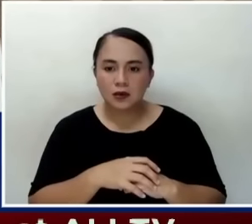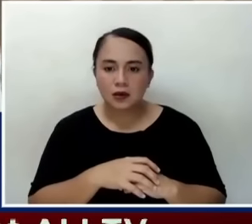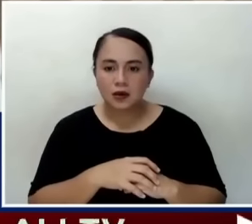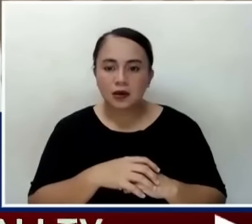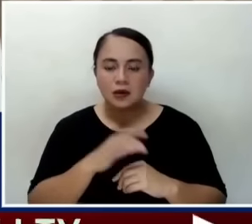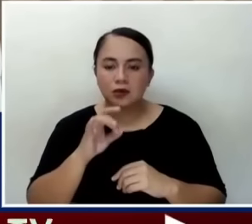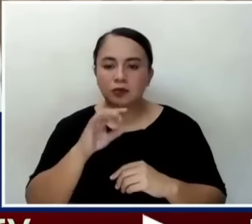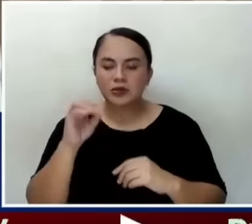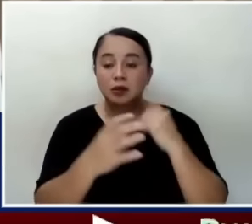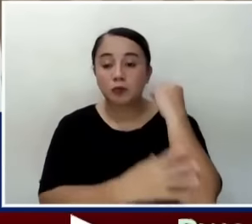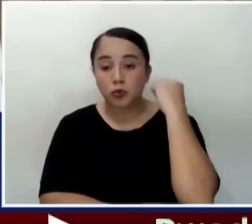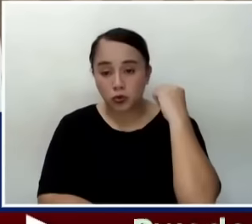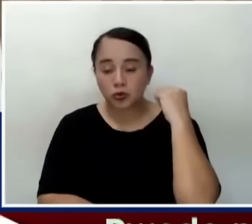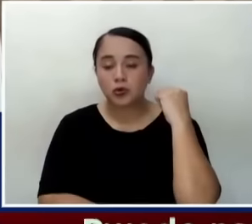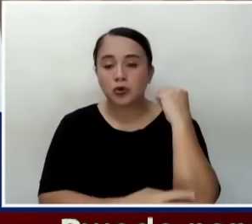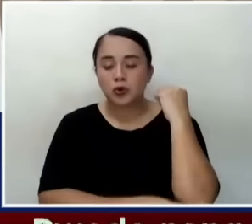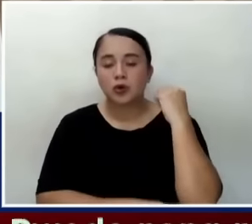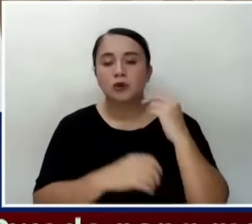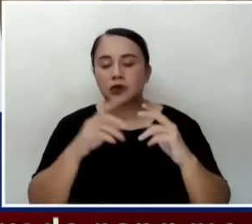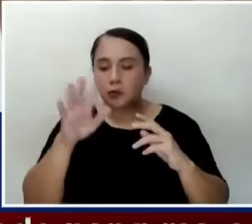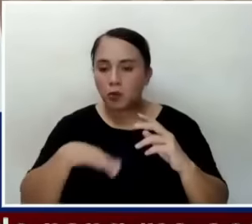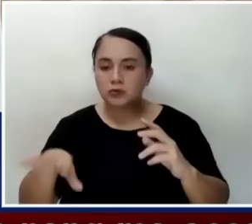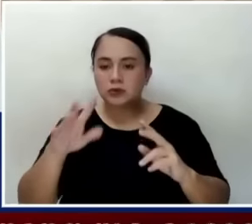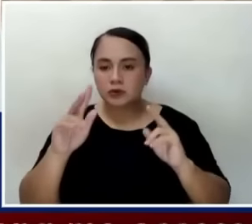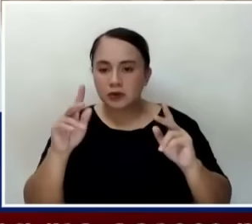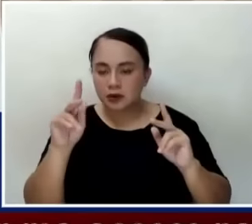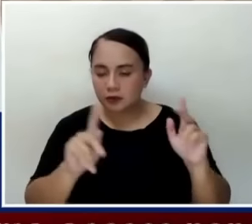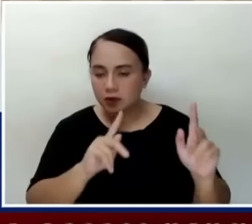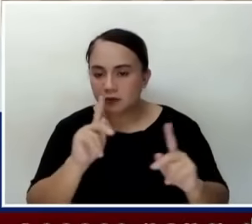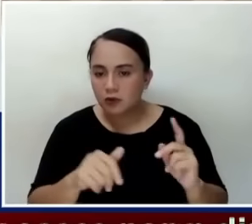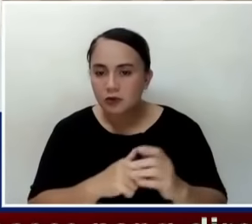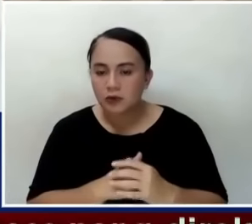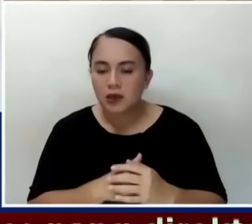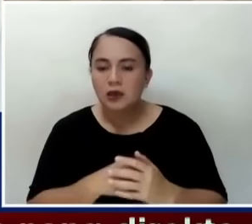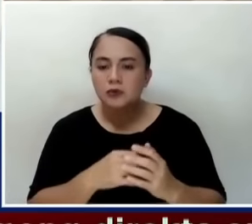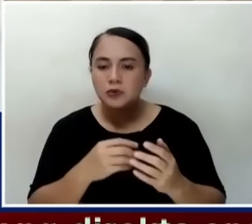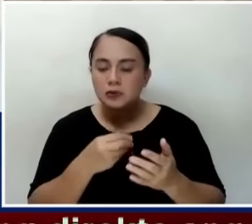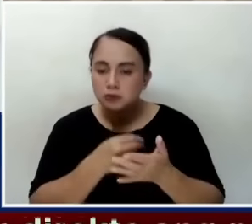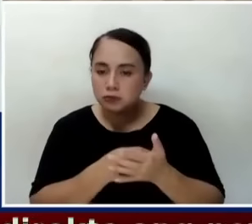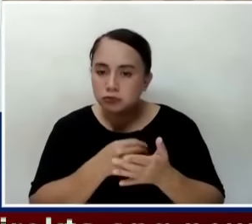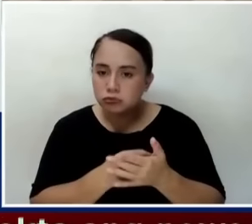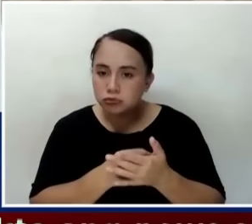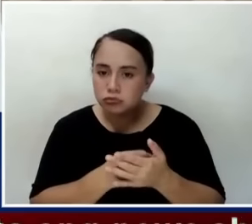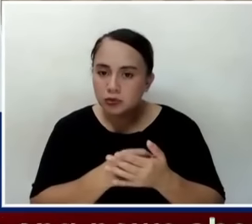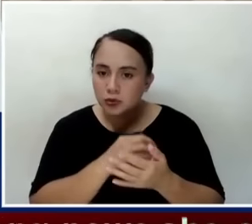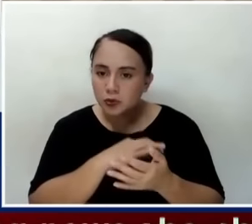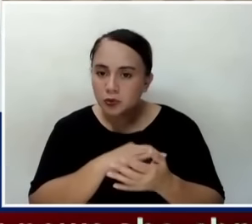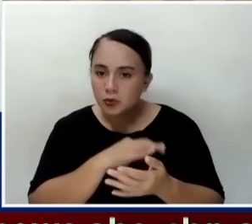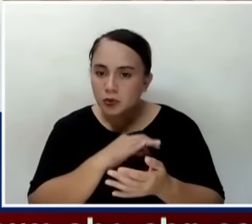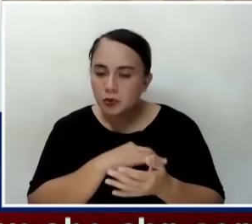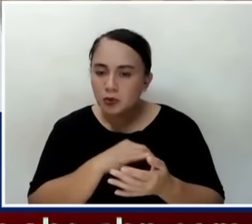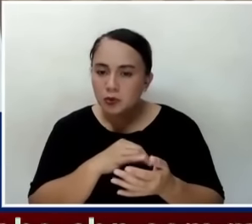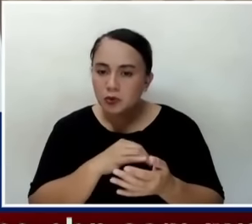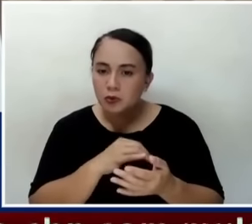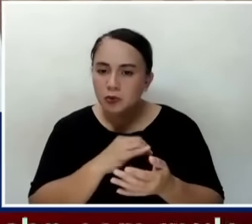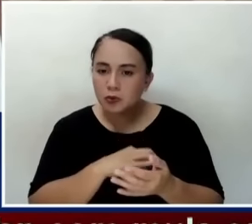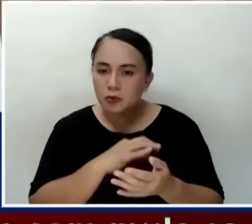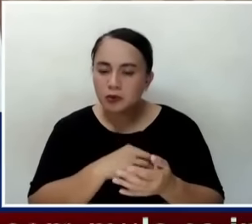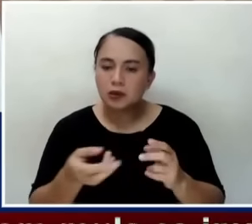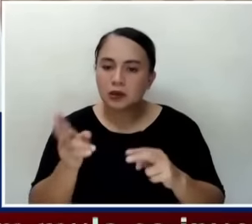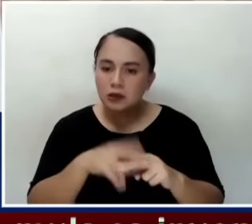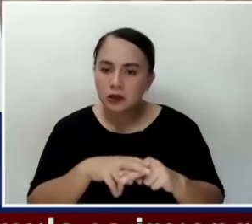20% poorest of our population, have seen their incomes in absolute, in real terms, no, increasing